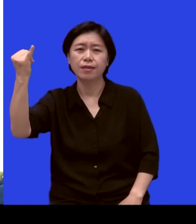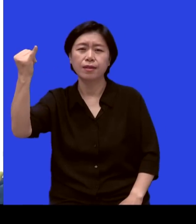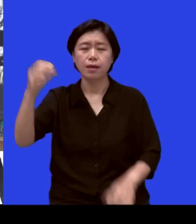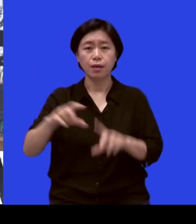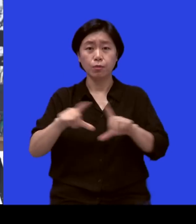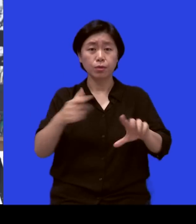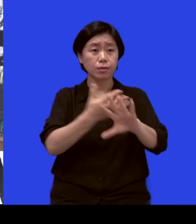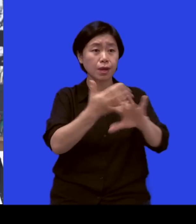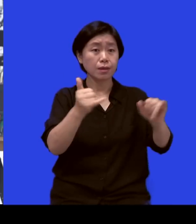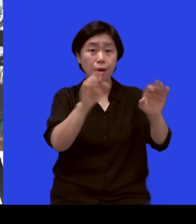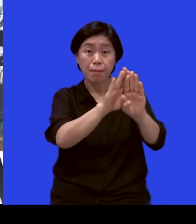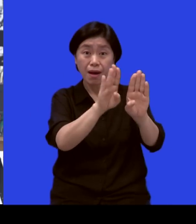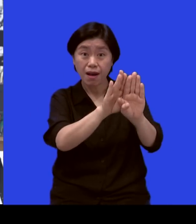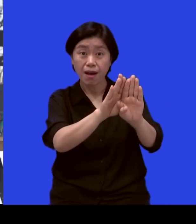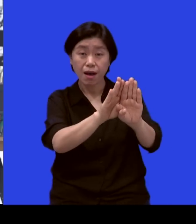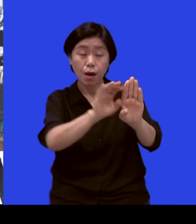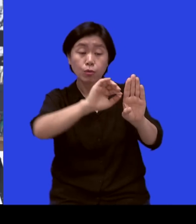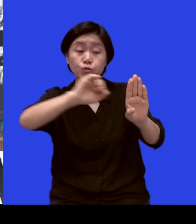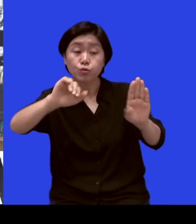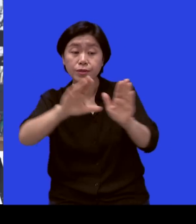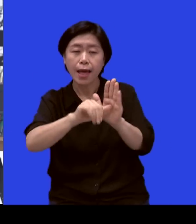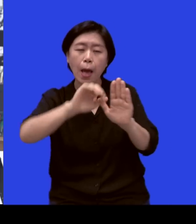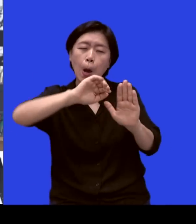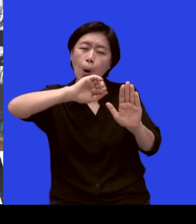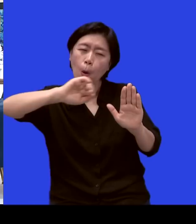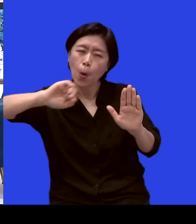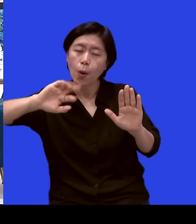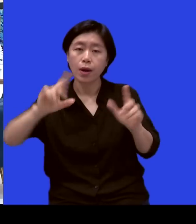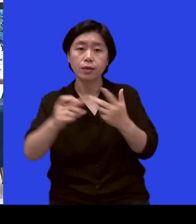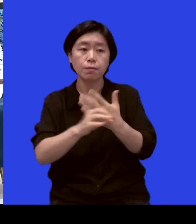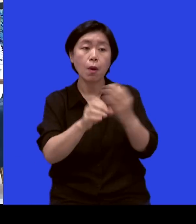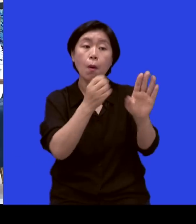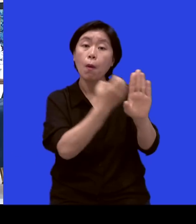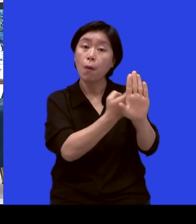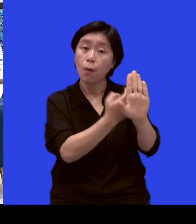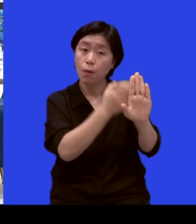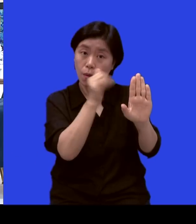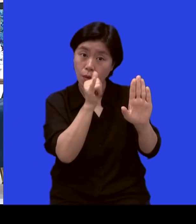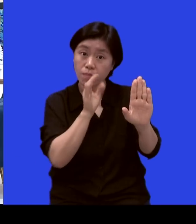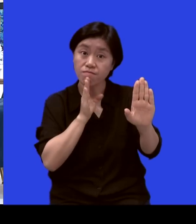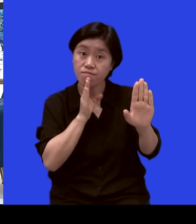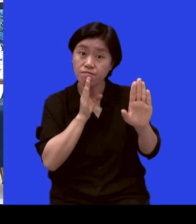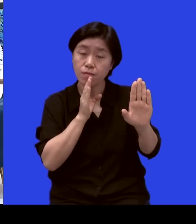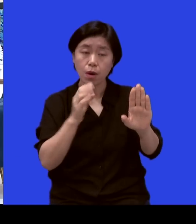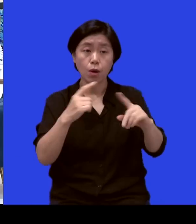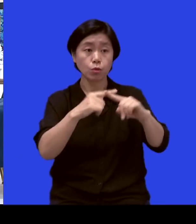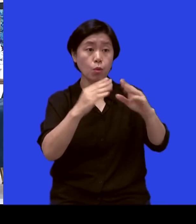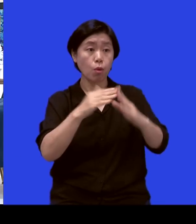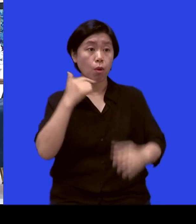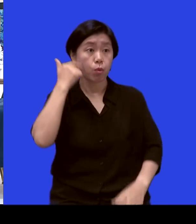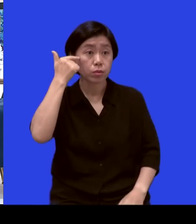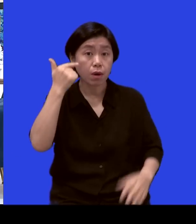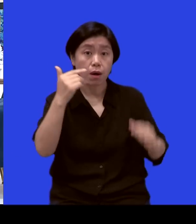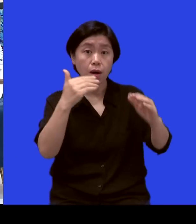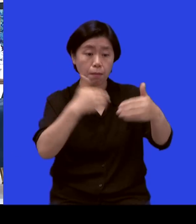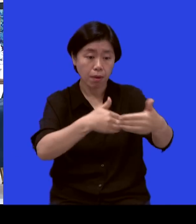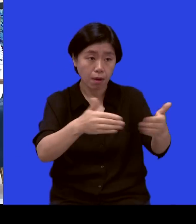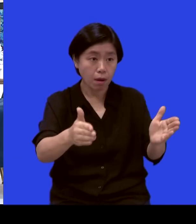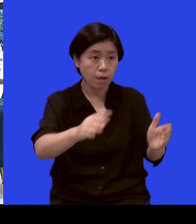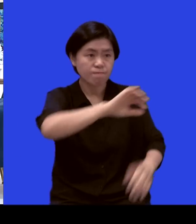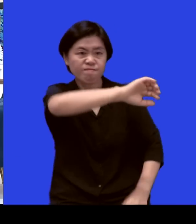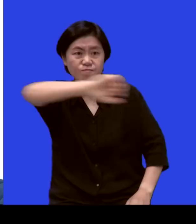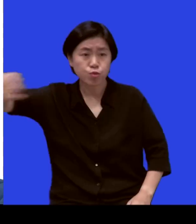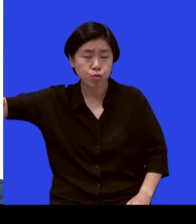노크를 한다든지 예. 조심스럽게 오잖아요. 예. 더더욱이 그교회 담임 목사님 방인데 네. 목양실을 그냥 확 열고 들어오더라고.